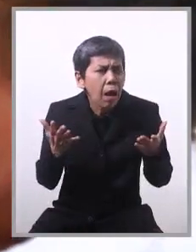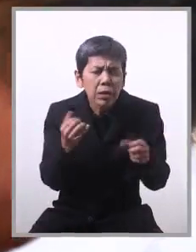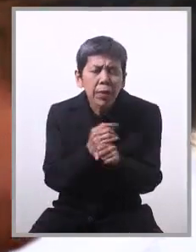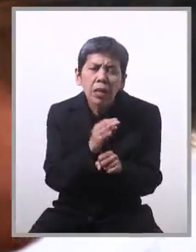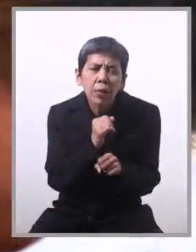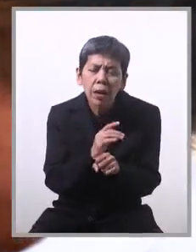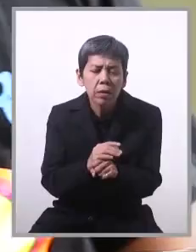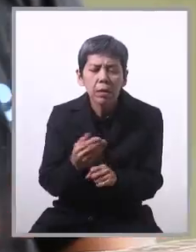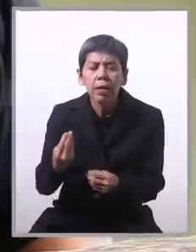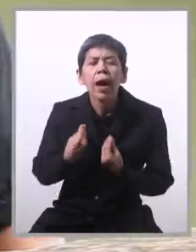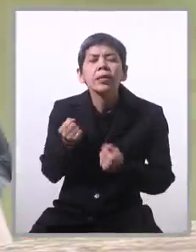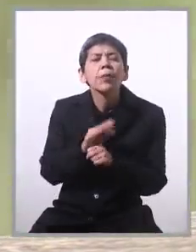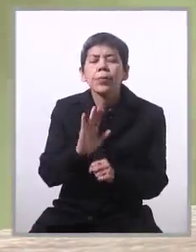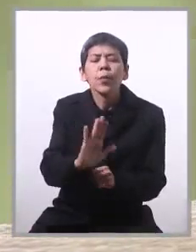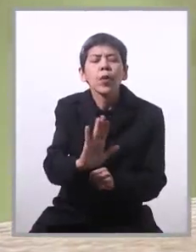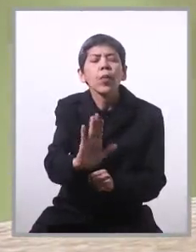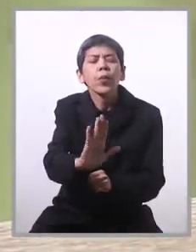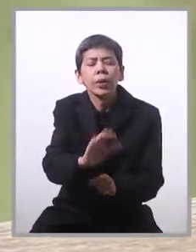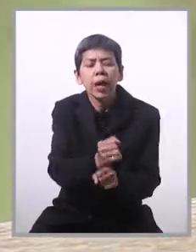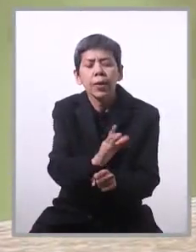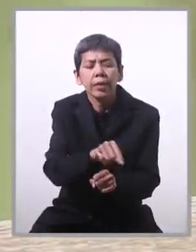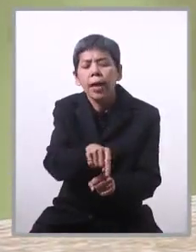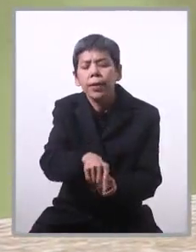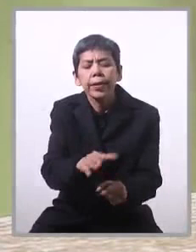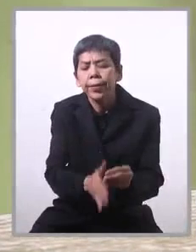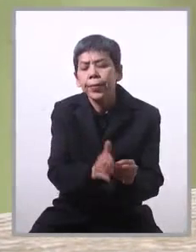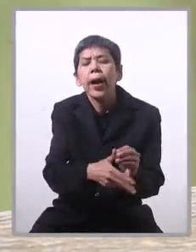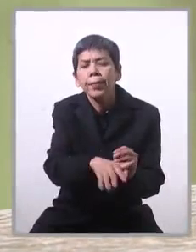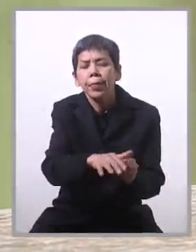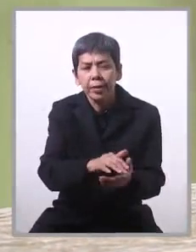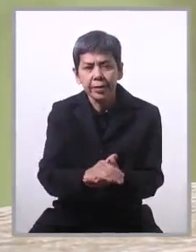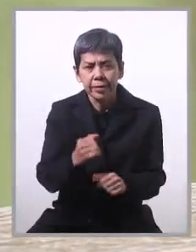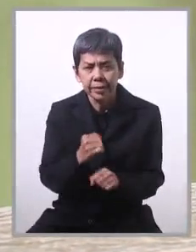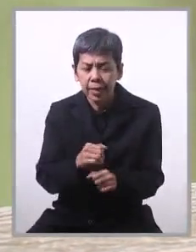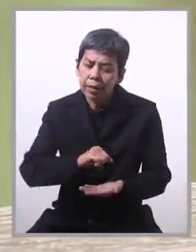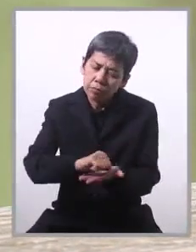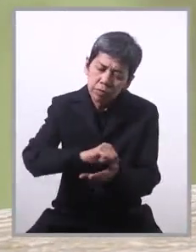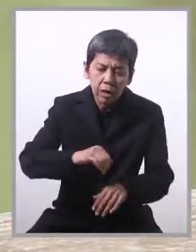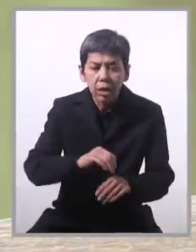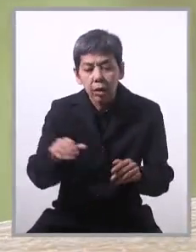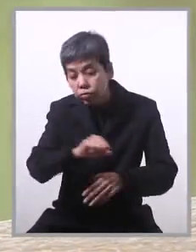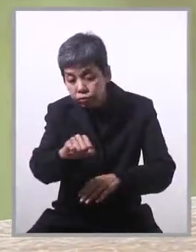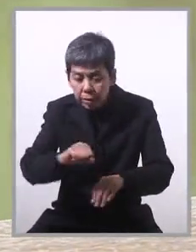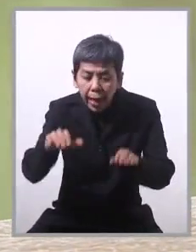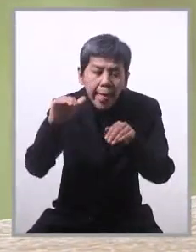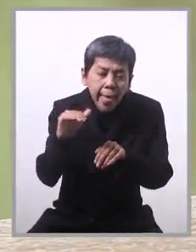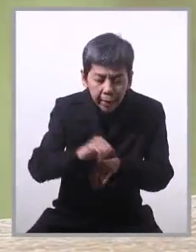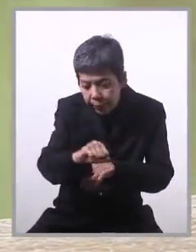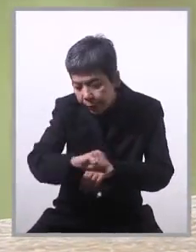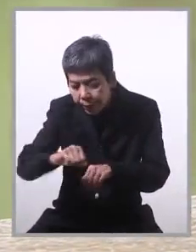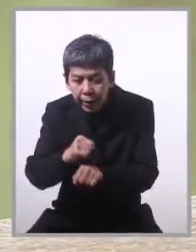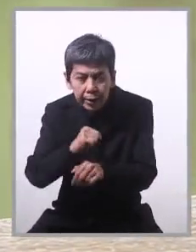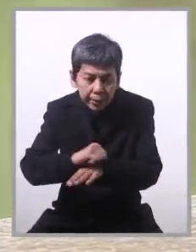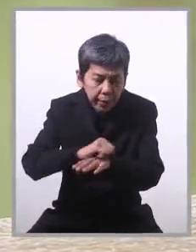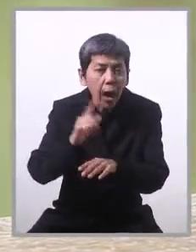ก็บางอย่างทำไม่ได้เขาก็ไม่ให้เราทำเขาก็เองทำอะไรทำข้างล่างไปอะไรเงี้ยยังเช็ดโต๊ะเช็ดตู้อะไรก็ทำเตี้ยเตี้ยไปข้